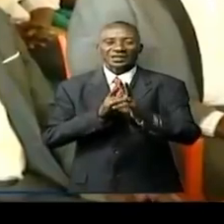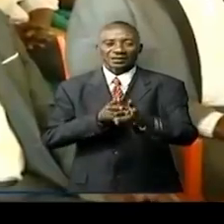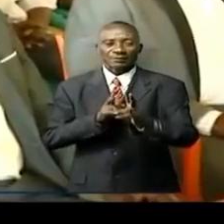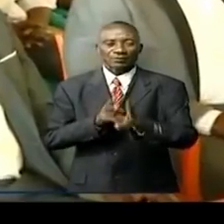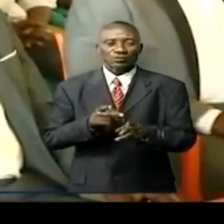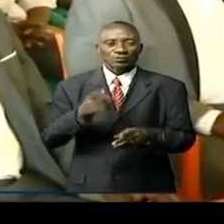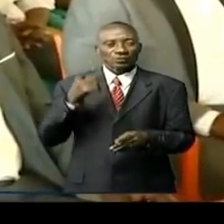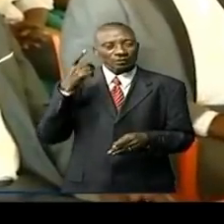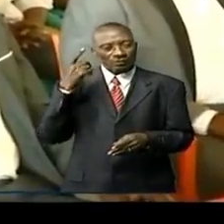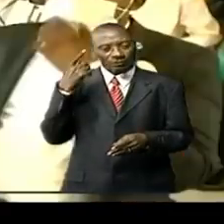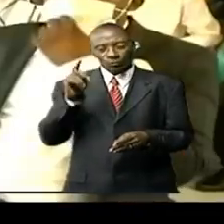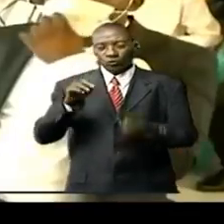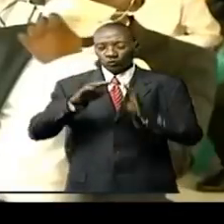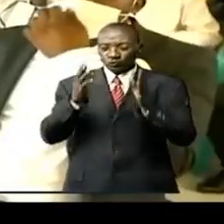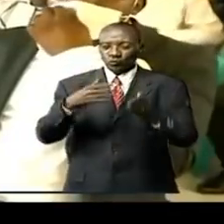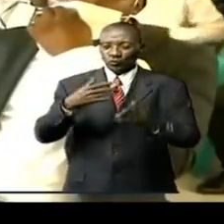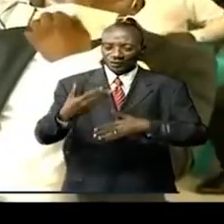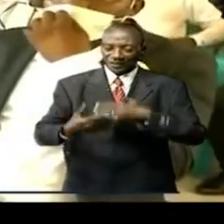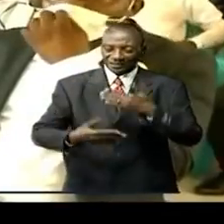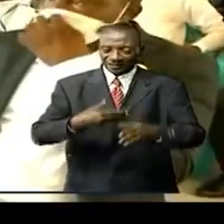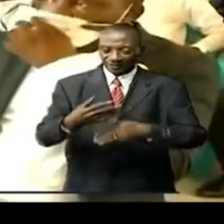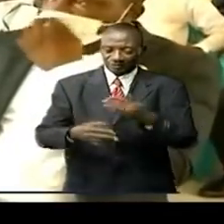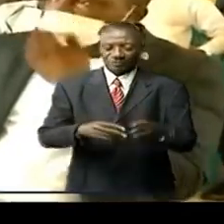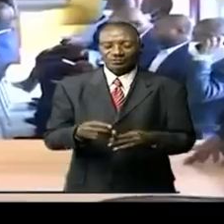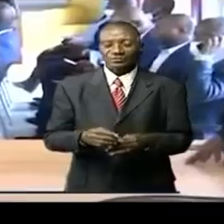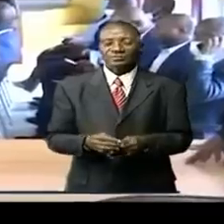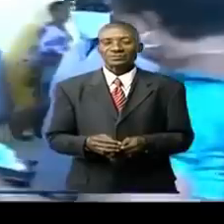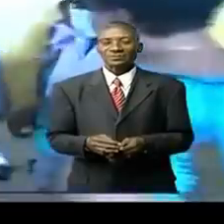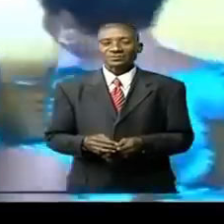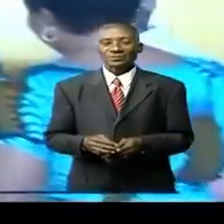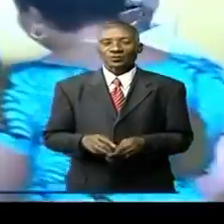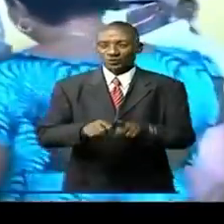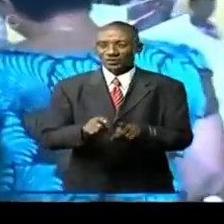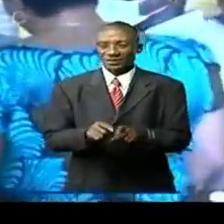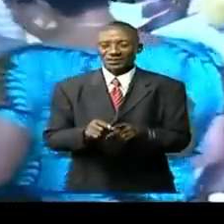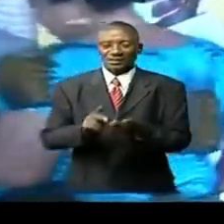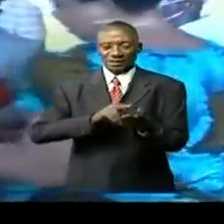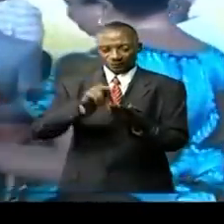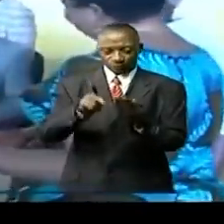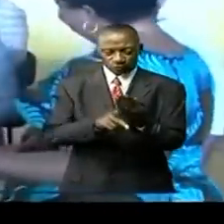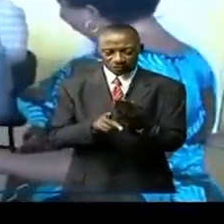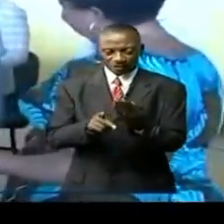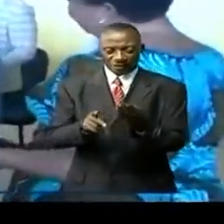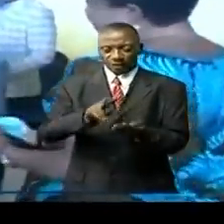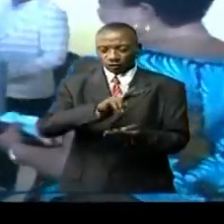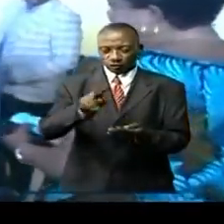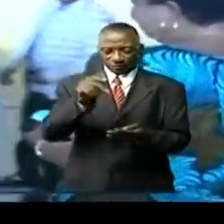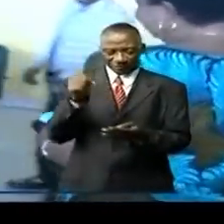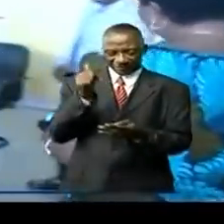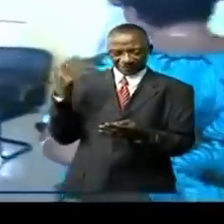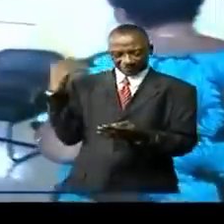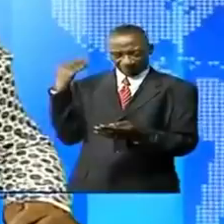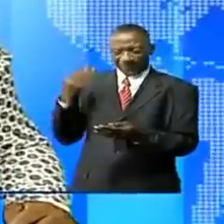d'exécution à mi-parcours du budget 2021 ainsi que le projet de réduction des comptes